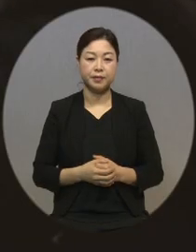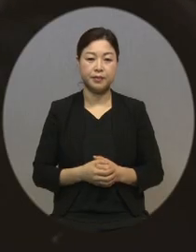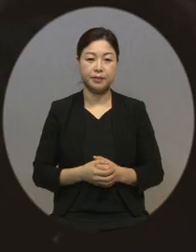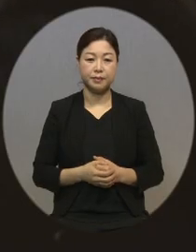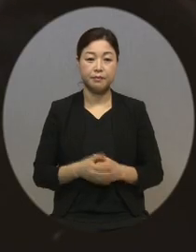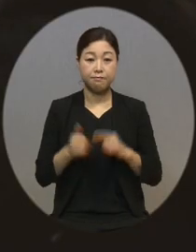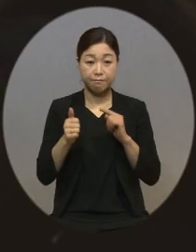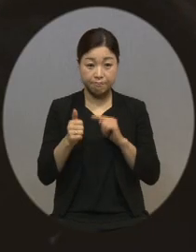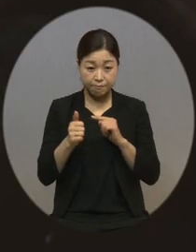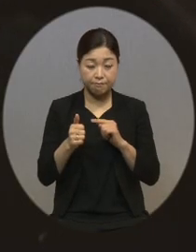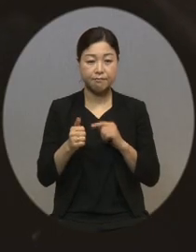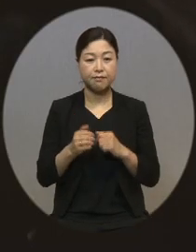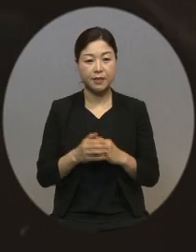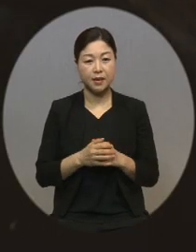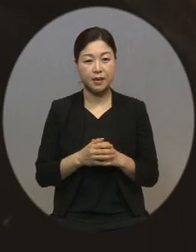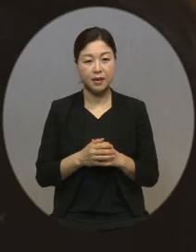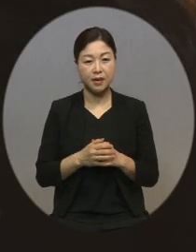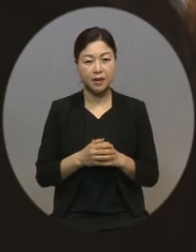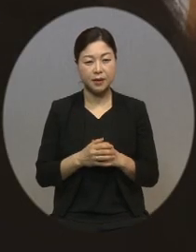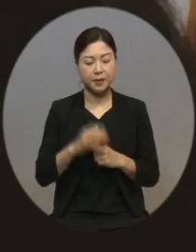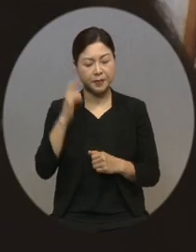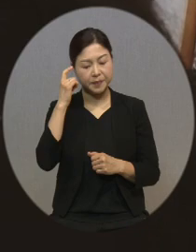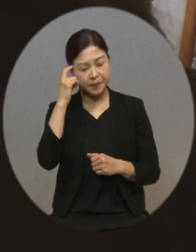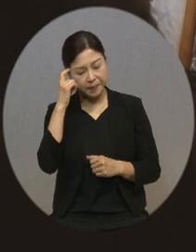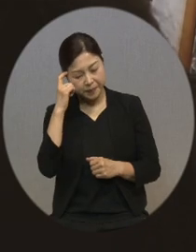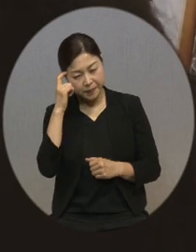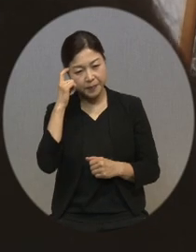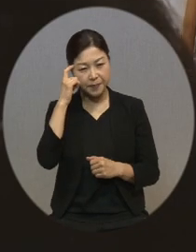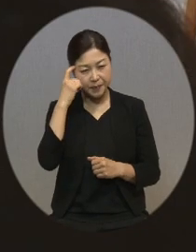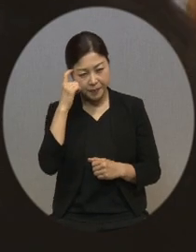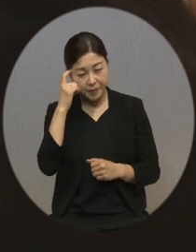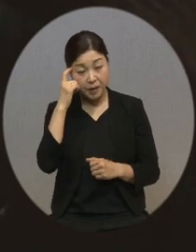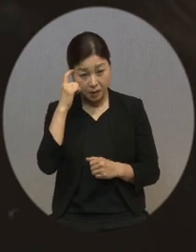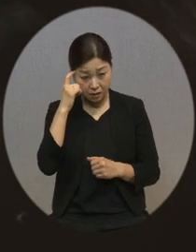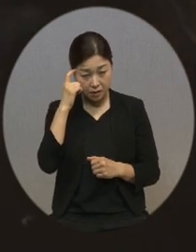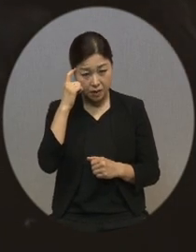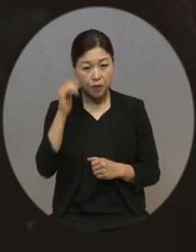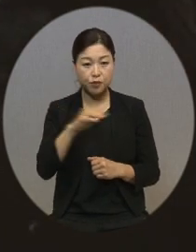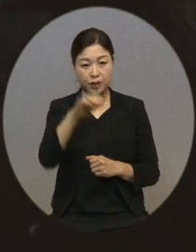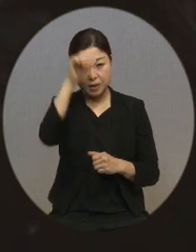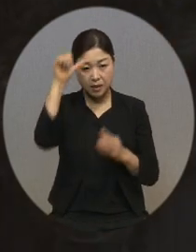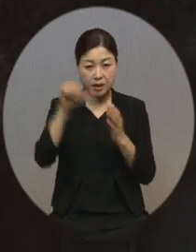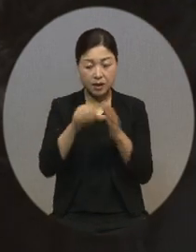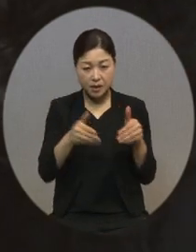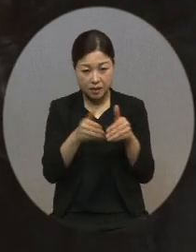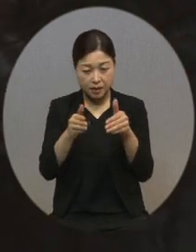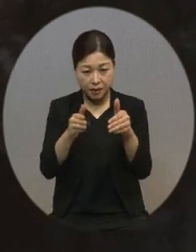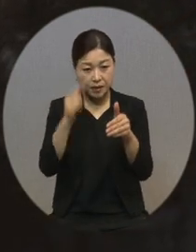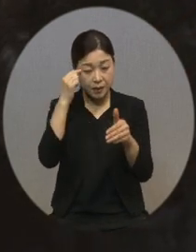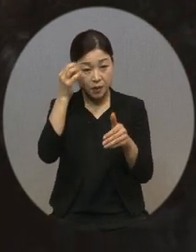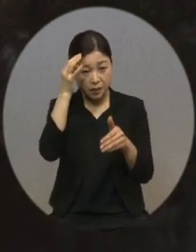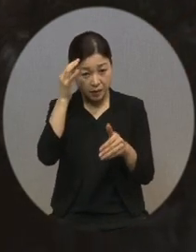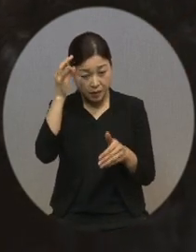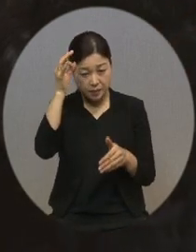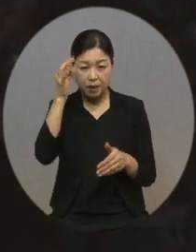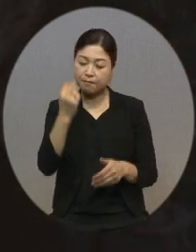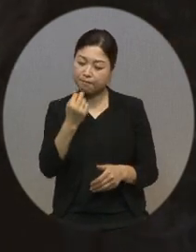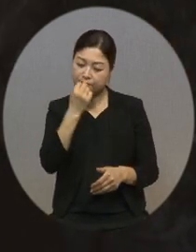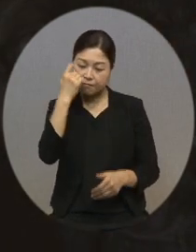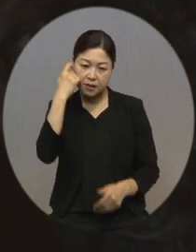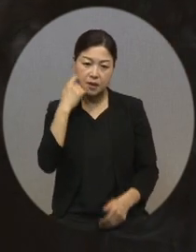작가는 한없이 되뇌이고 살아온 우리 삶의 길을 다시 돌아보며 애써 향기를 갖고 싶었던 것은